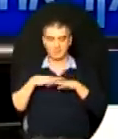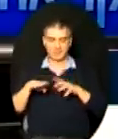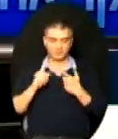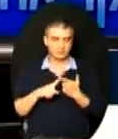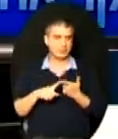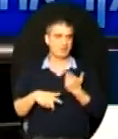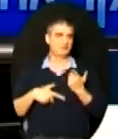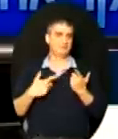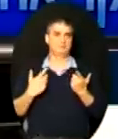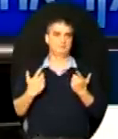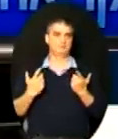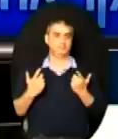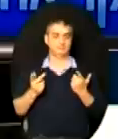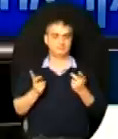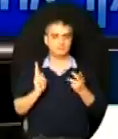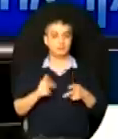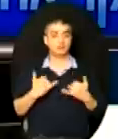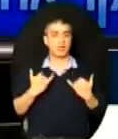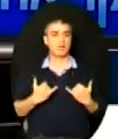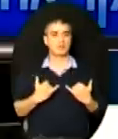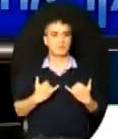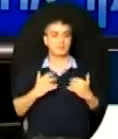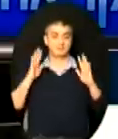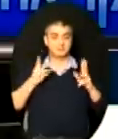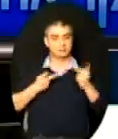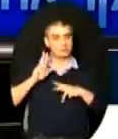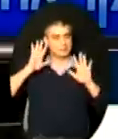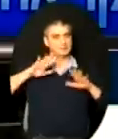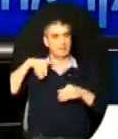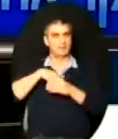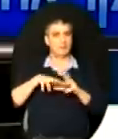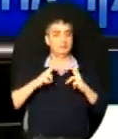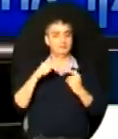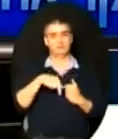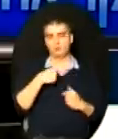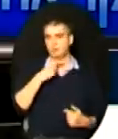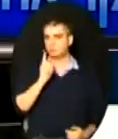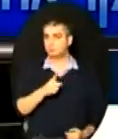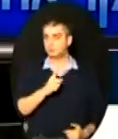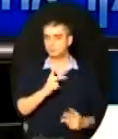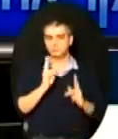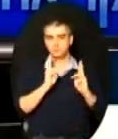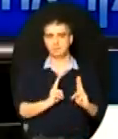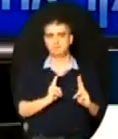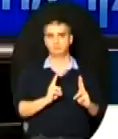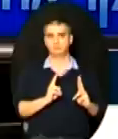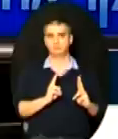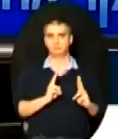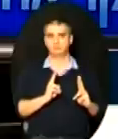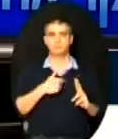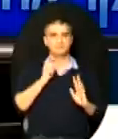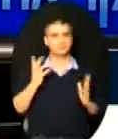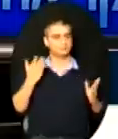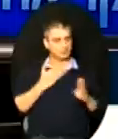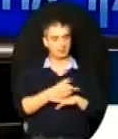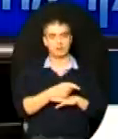התשתיות, יש היום איסלאמיזציה בתוך הציבור הזה. אנחנו צריכים להפסיק, אנחנו צריכים